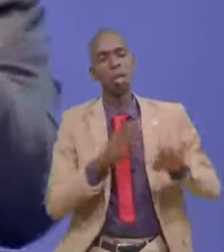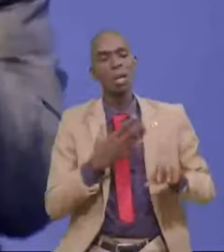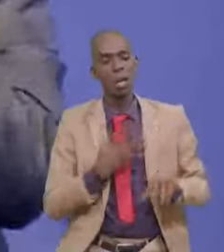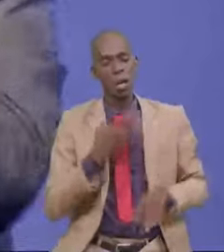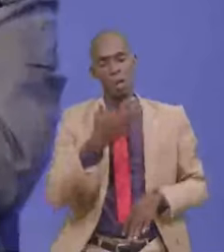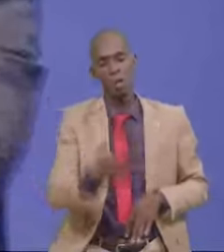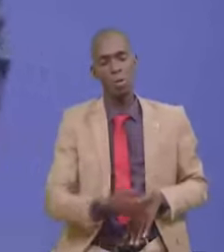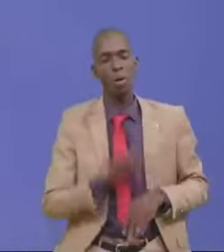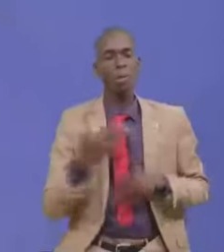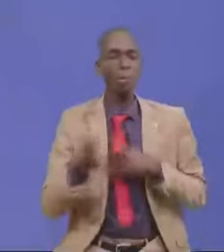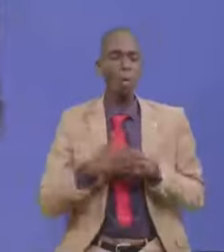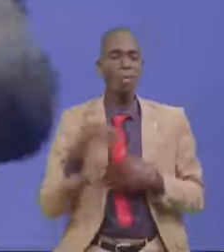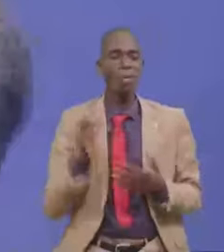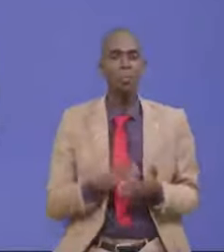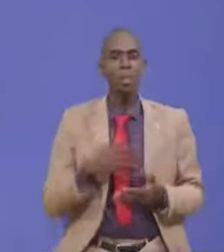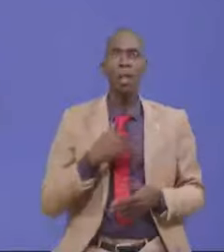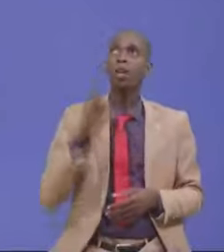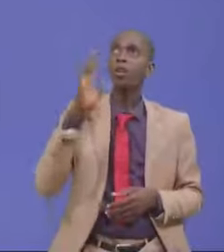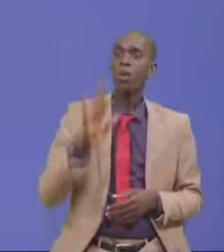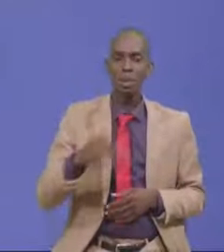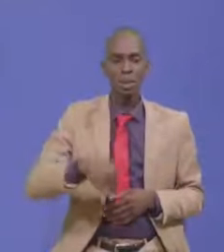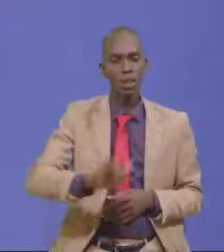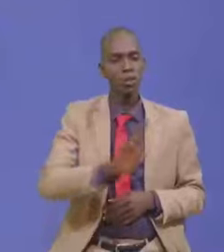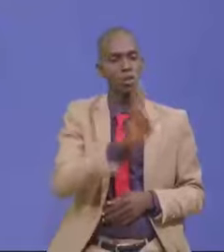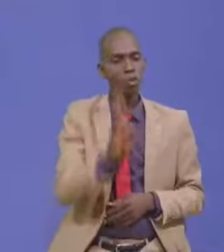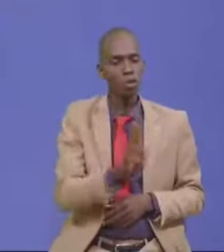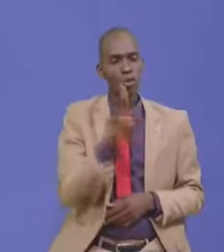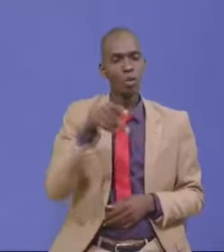Et le Seigneur s'est toujours occupé de lui.